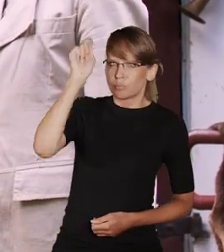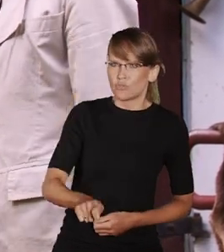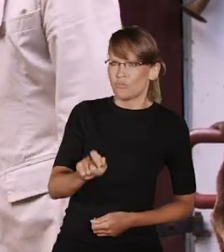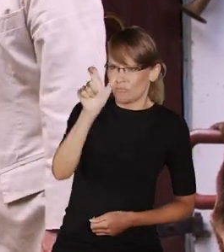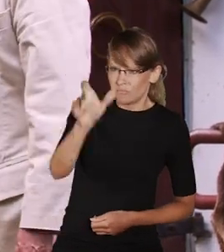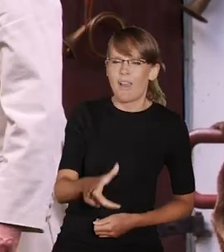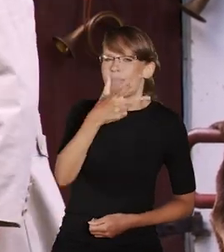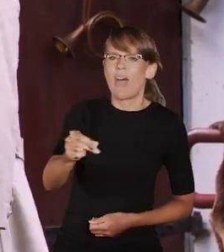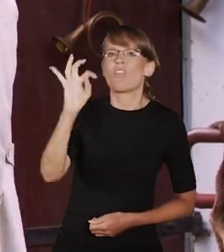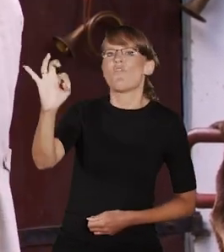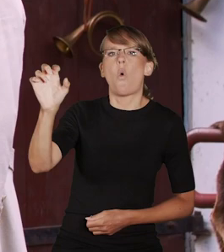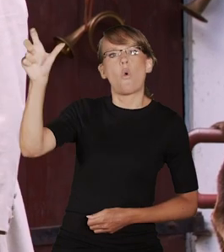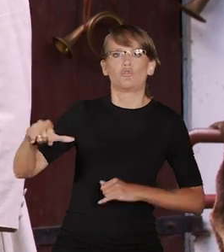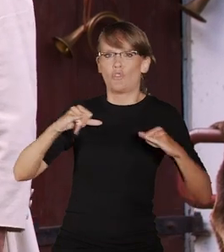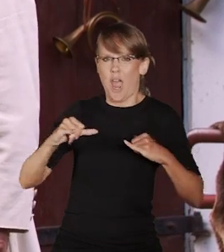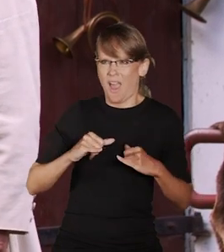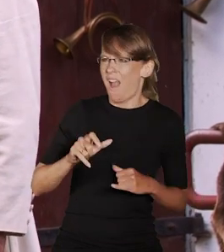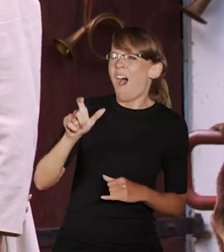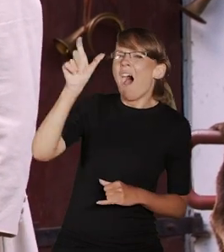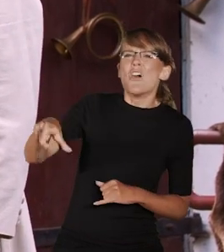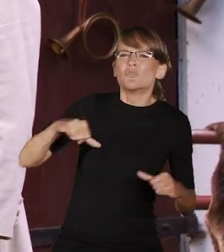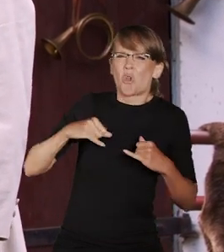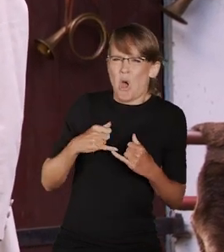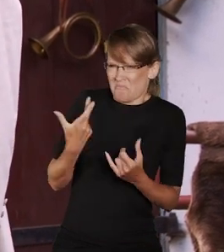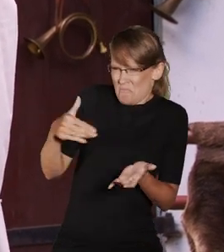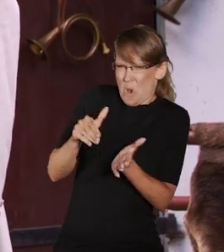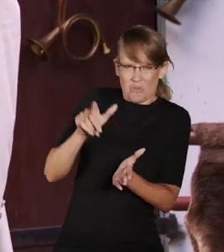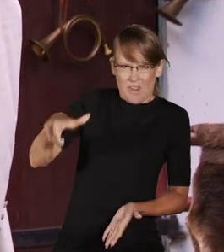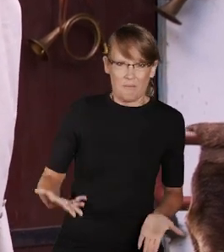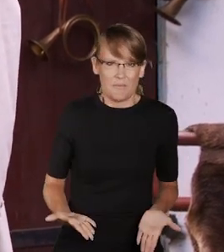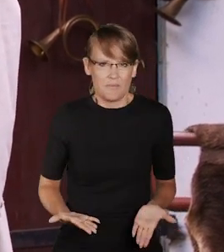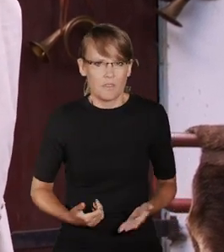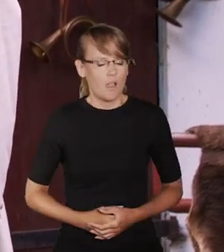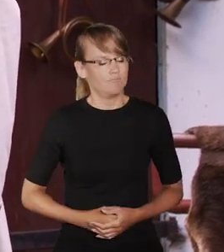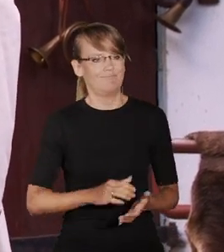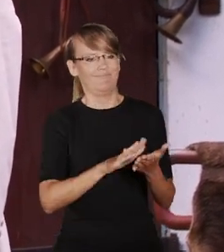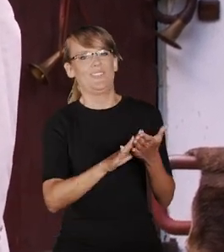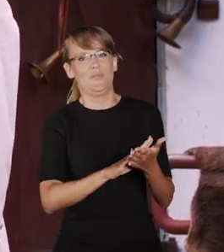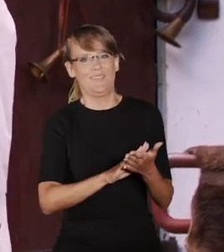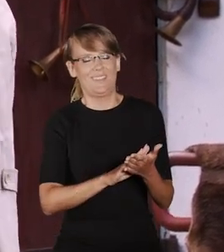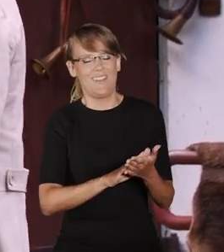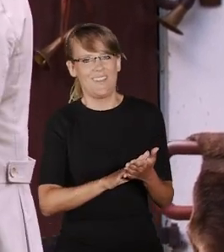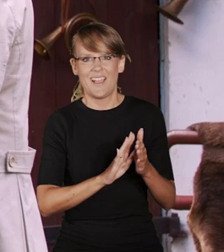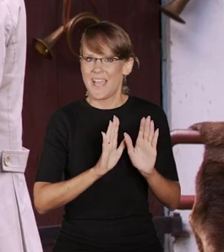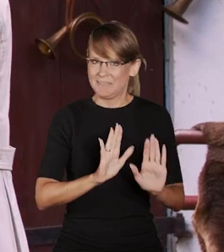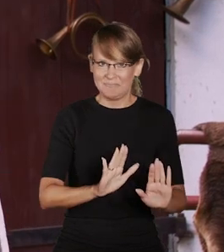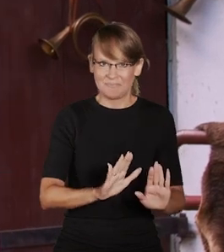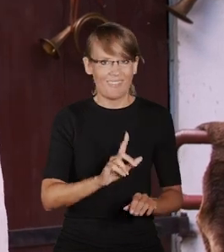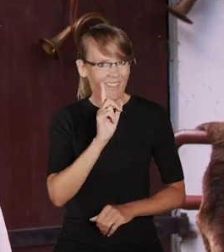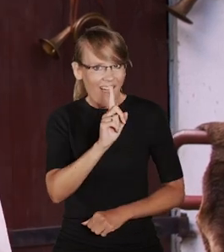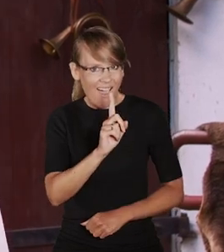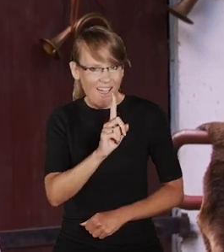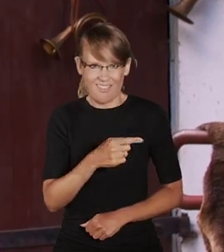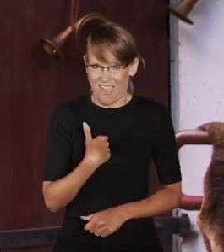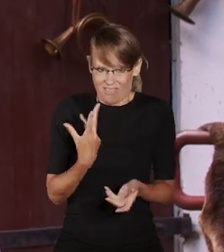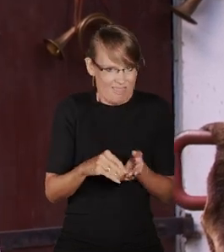nastrojami. Jakże tu się nie złościć? No mam wrażenie, że powiedziałam wyraźnie, jak wróci rządca, to panu wypłaci. A ja przyjechałem do